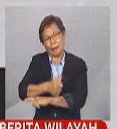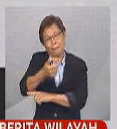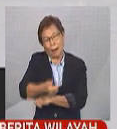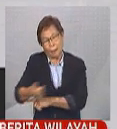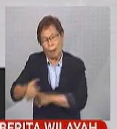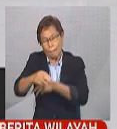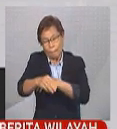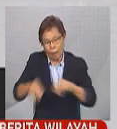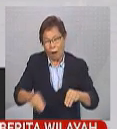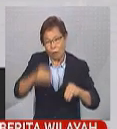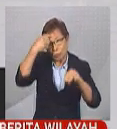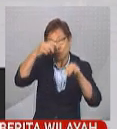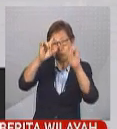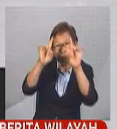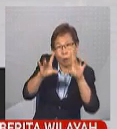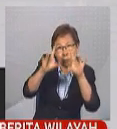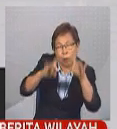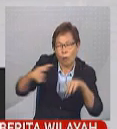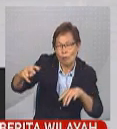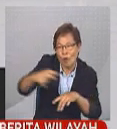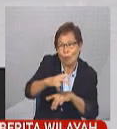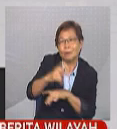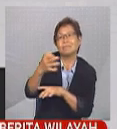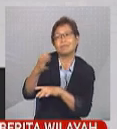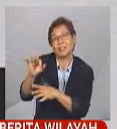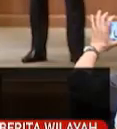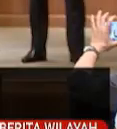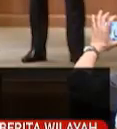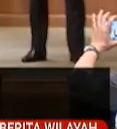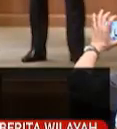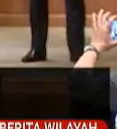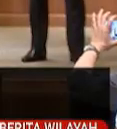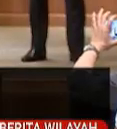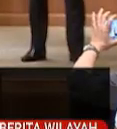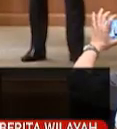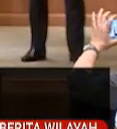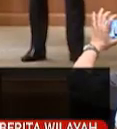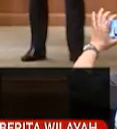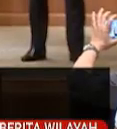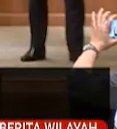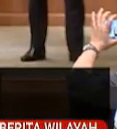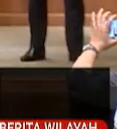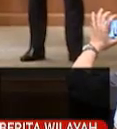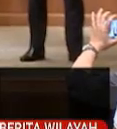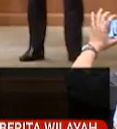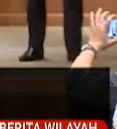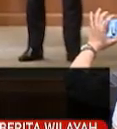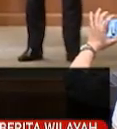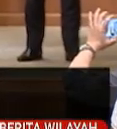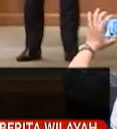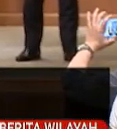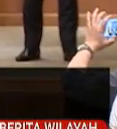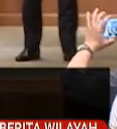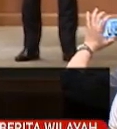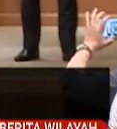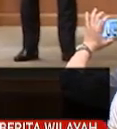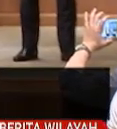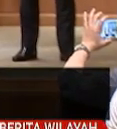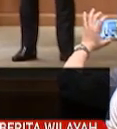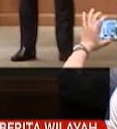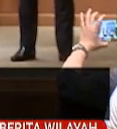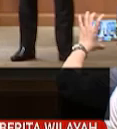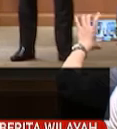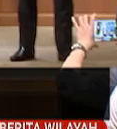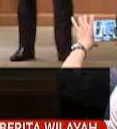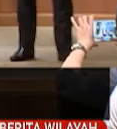Maluku untuk saringan Wah Pak berkenaan dan bagi menyegerakan pembelian barang and critical